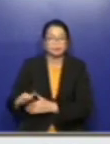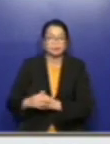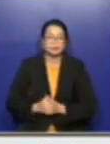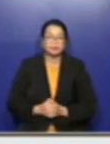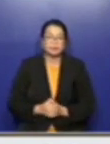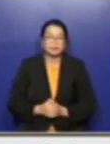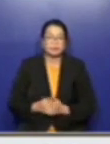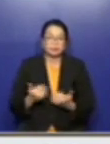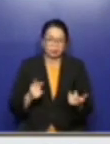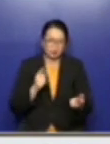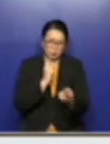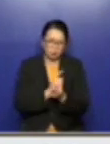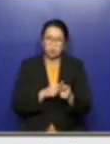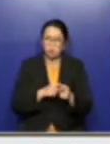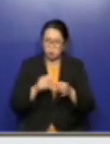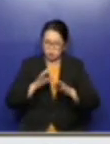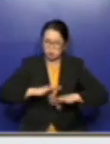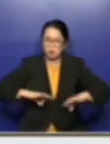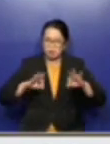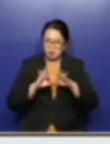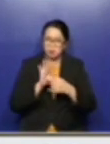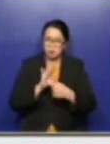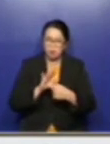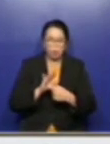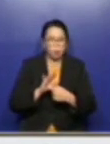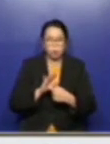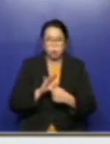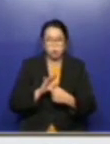กิดขึ้นนะครับยกตัวอย่างเช่น